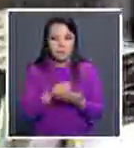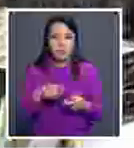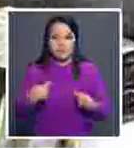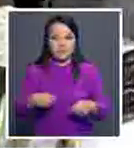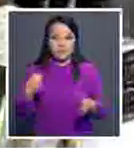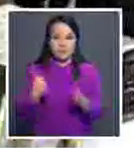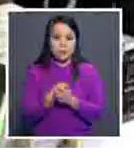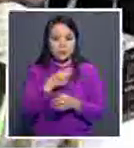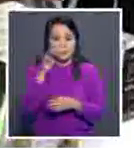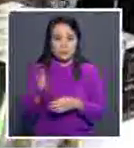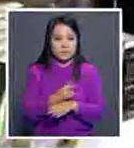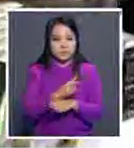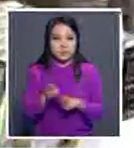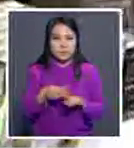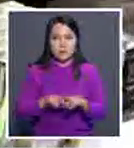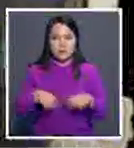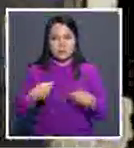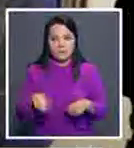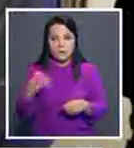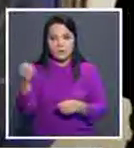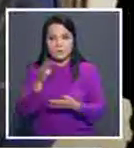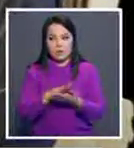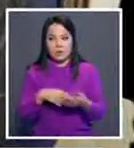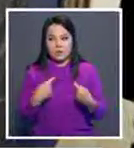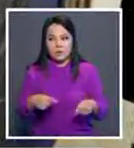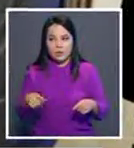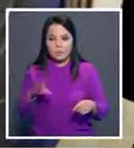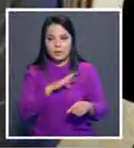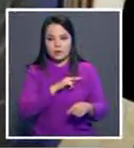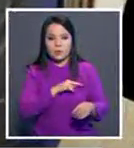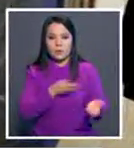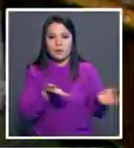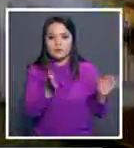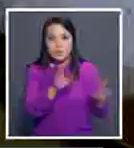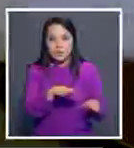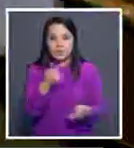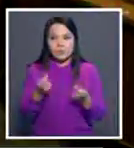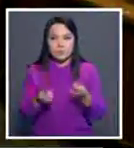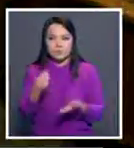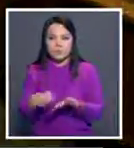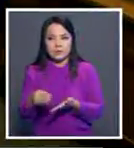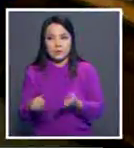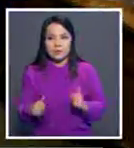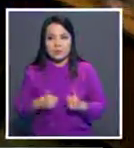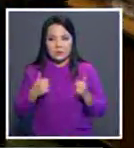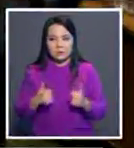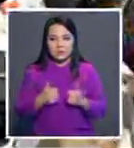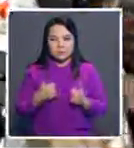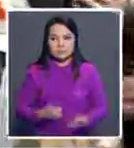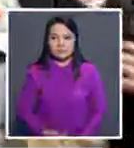дейін жалғасады. Бұл күні тұрғындардың барлығы дерлік басқа шаруаны ұмытып, тек дүкен аралап арзан тауар алуға тырысады.